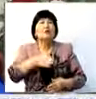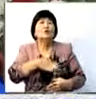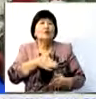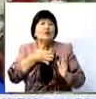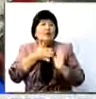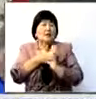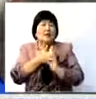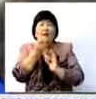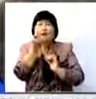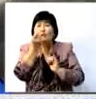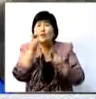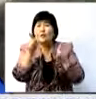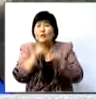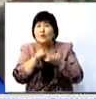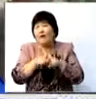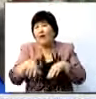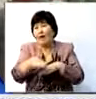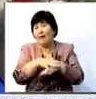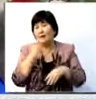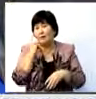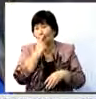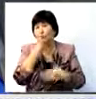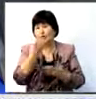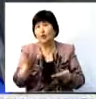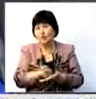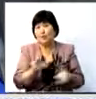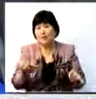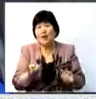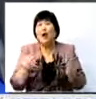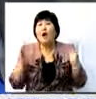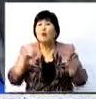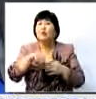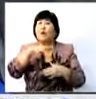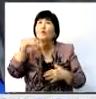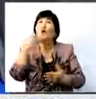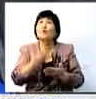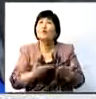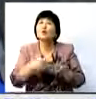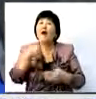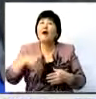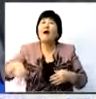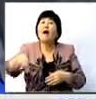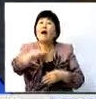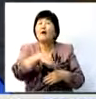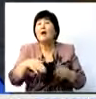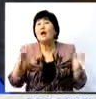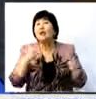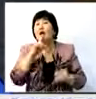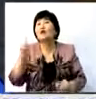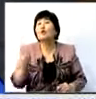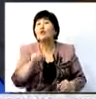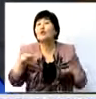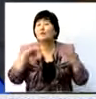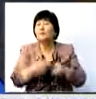жебенің сондай нәрселерге халықтың көзін жеткізуіміз керек. Басқосуда біраз ұсыныстар айтылды. Аймақтағы шағын музейлерді